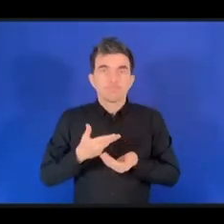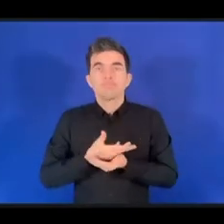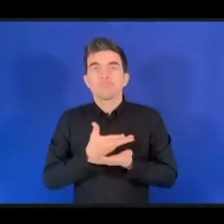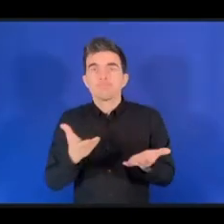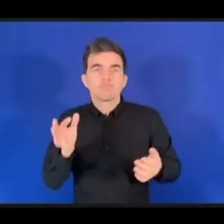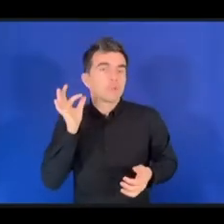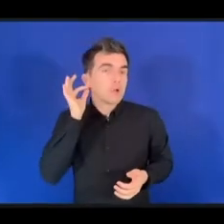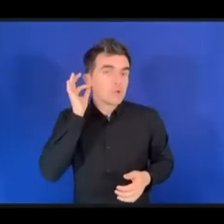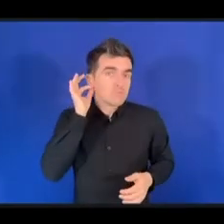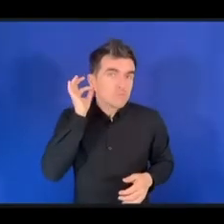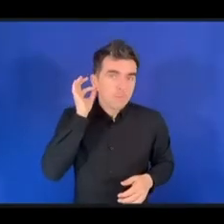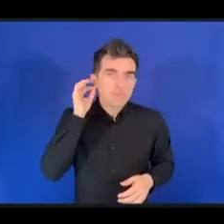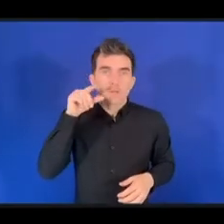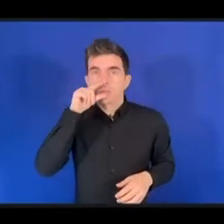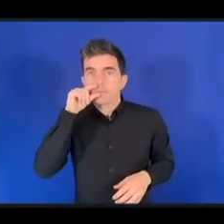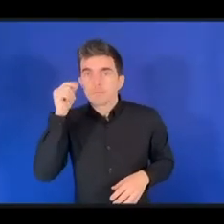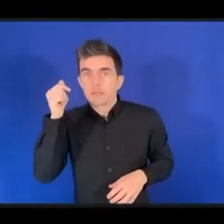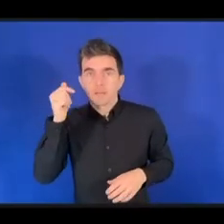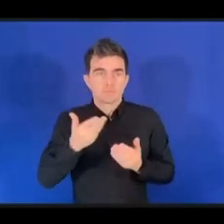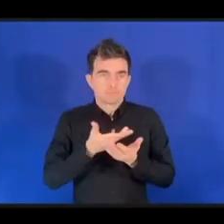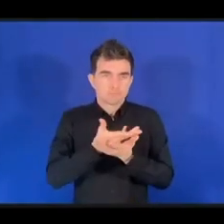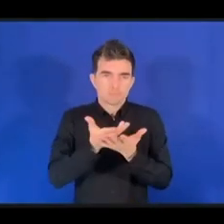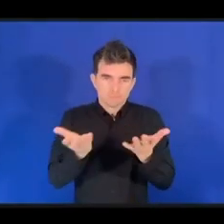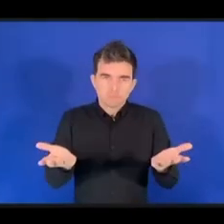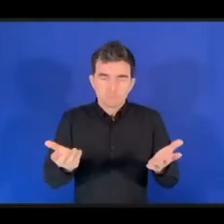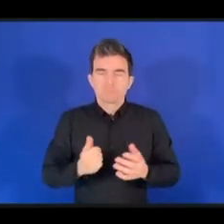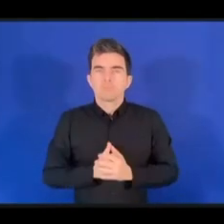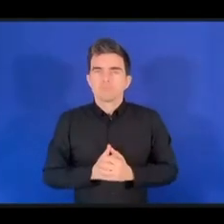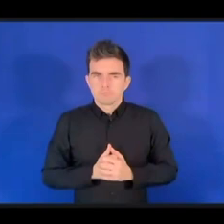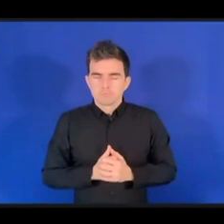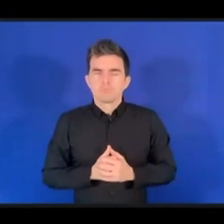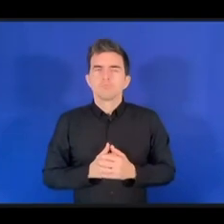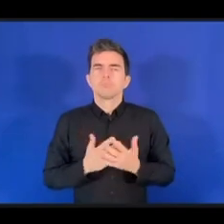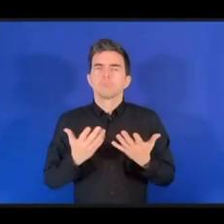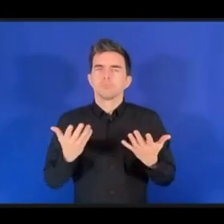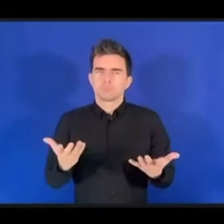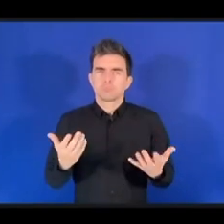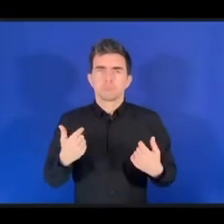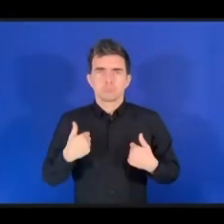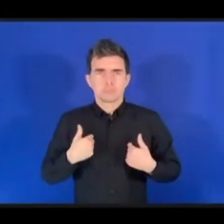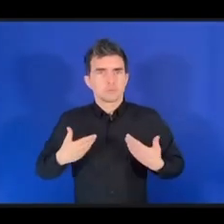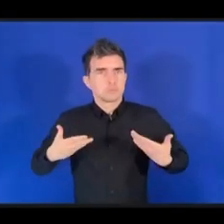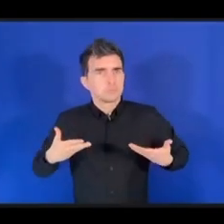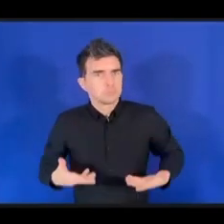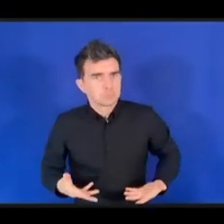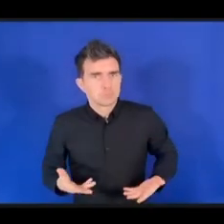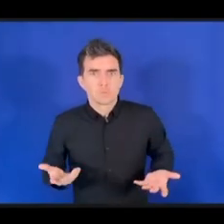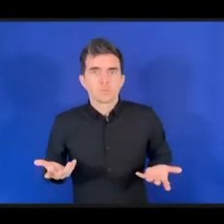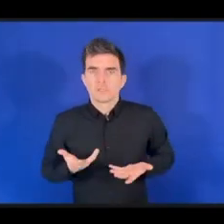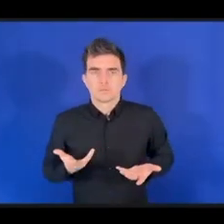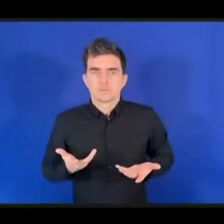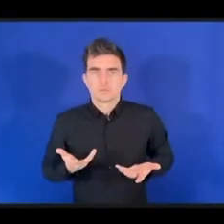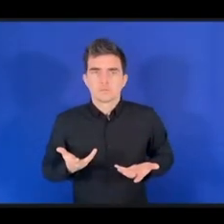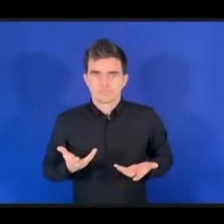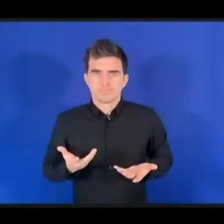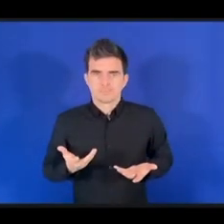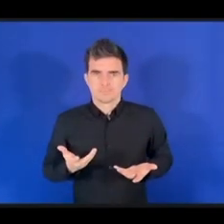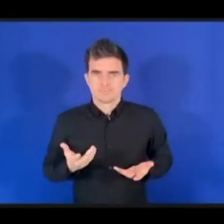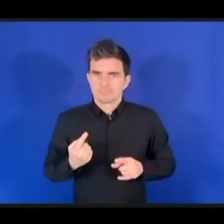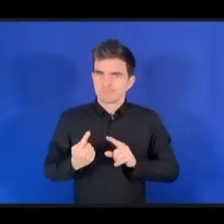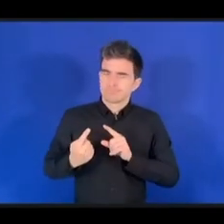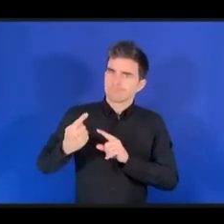انا طلب مني ان اتحدث هذا المساء وكان من دواعي سروري في عام